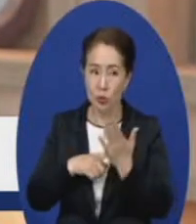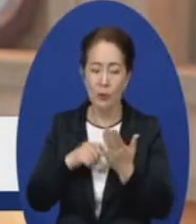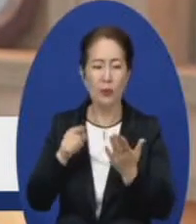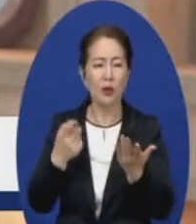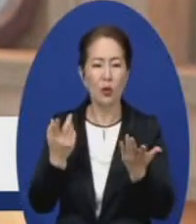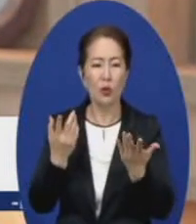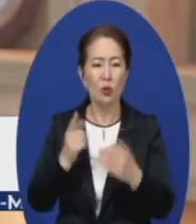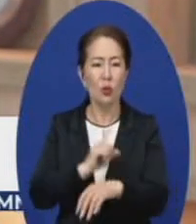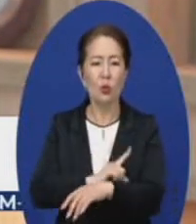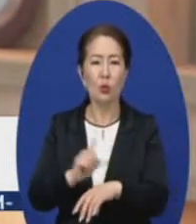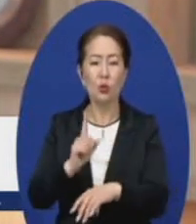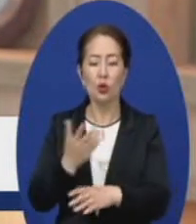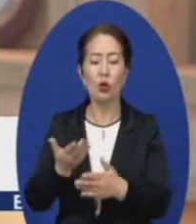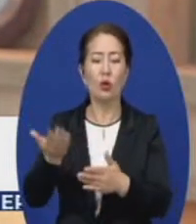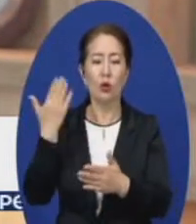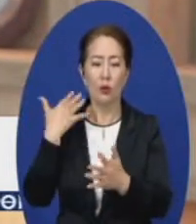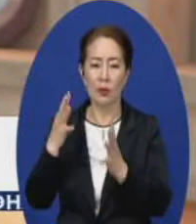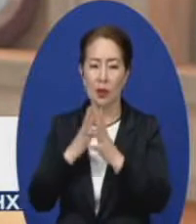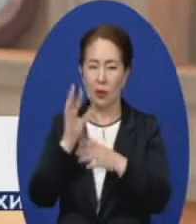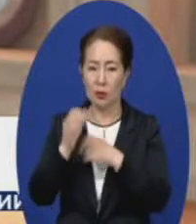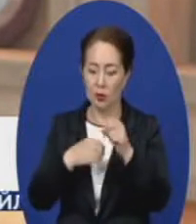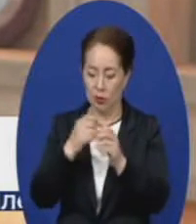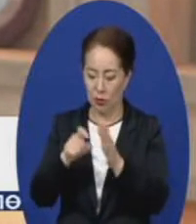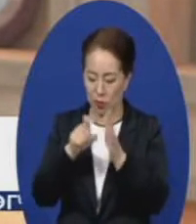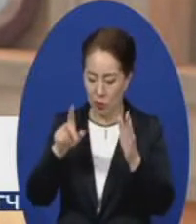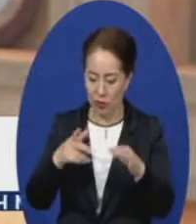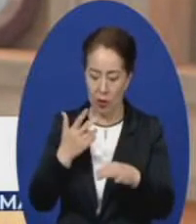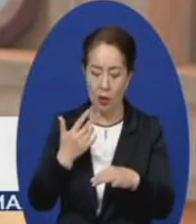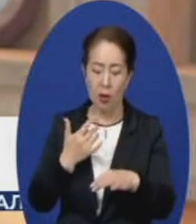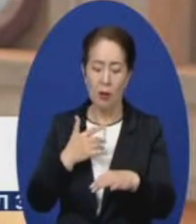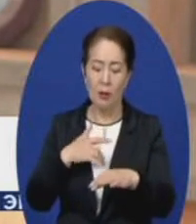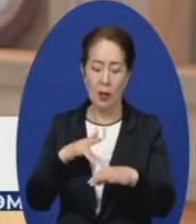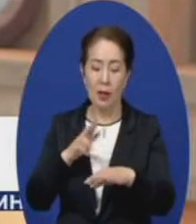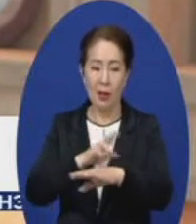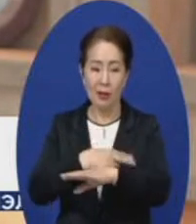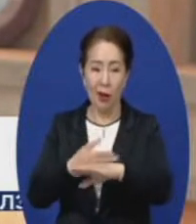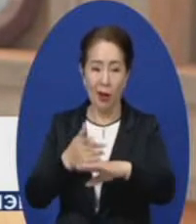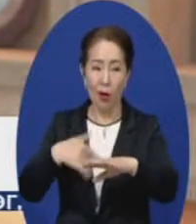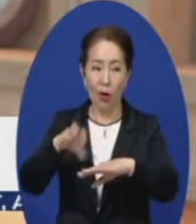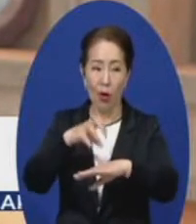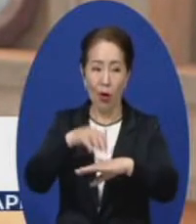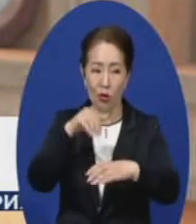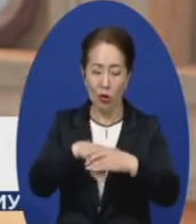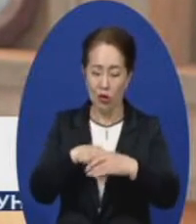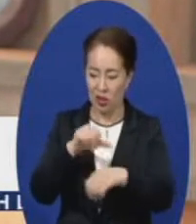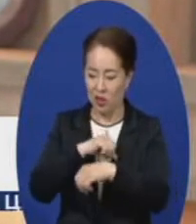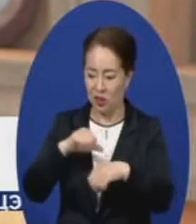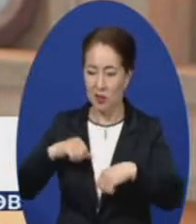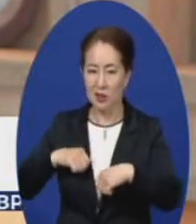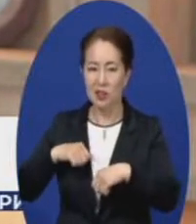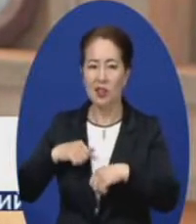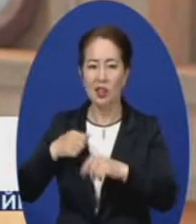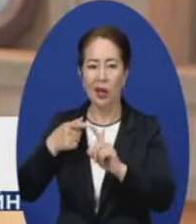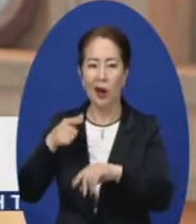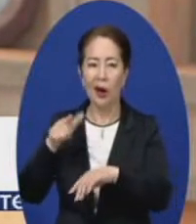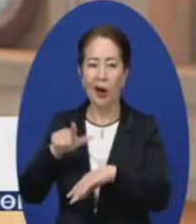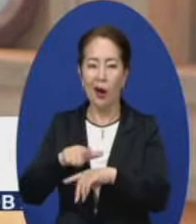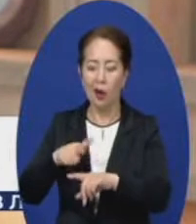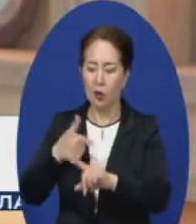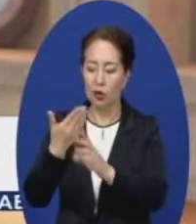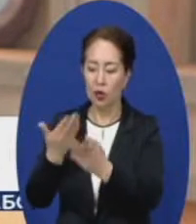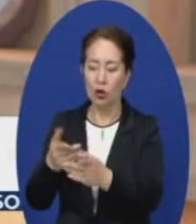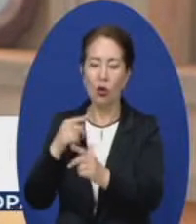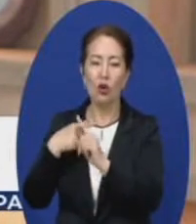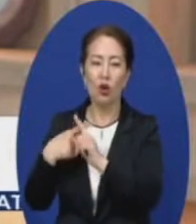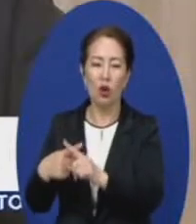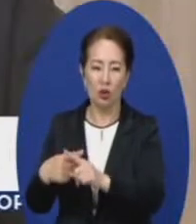үр дүн юу вэ гэхээр өнгөрсөн 10 жилийн хугацаанд хотын дотор одоо энэ гэр оролтын зорилтоор иргэдэд газар олохыг хориглосон хязгаарлалт шийдвэр гаргасан. Энэ